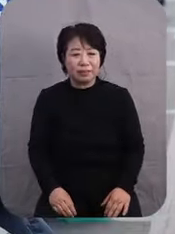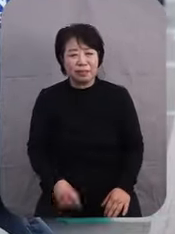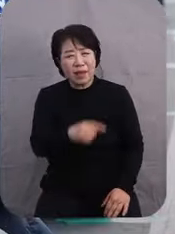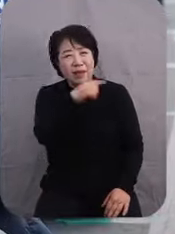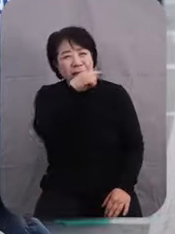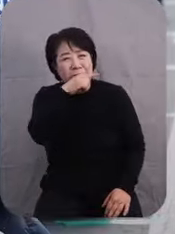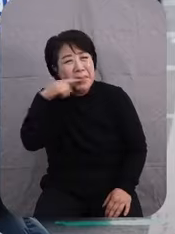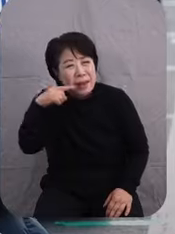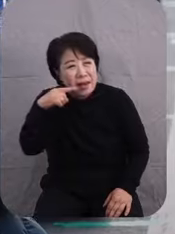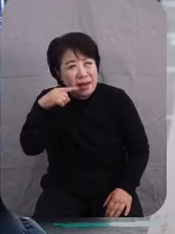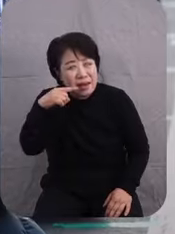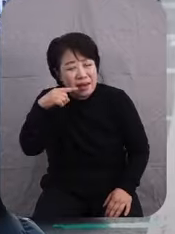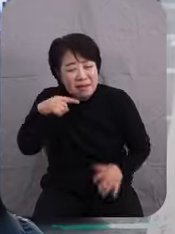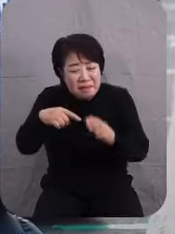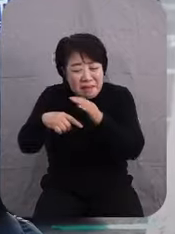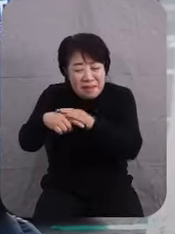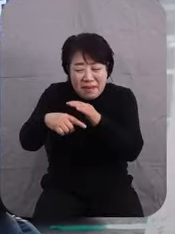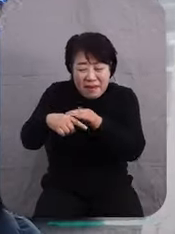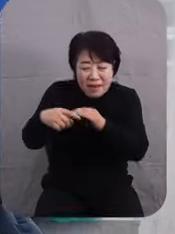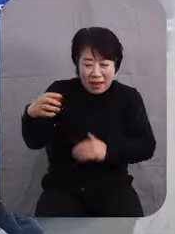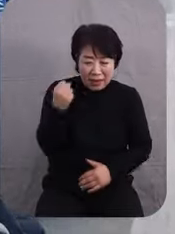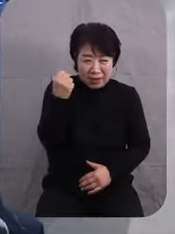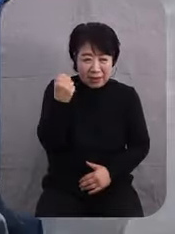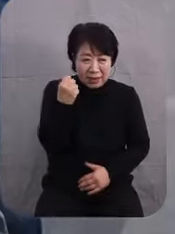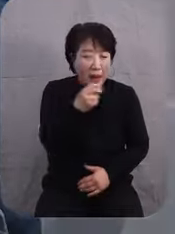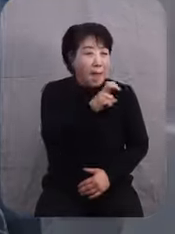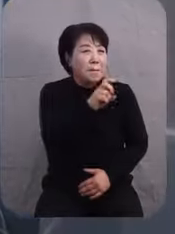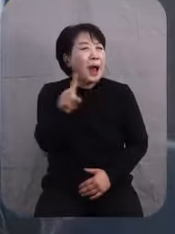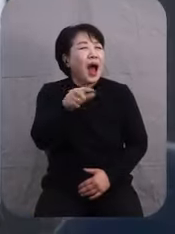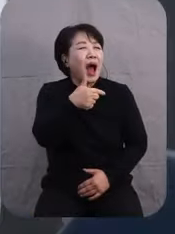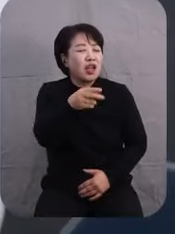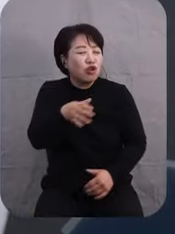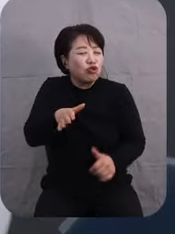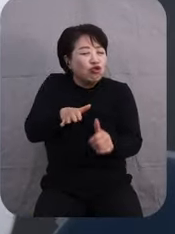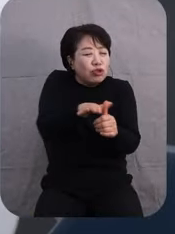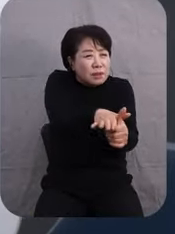손 가려줄 마녀 사냥에만 열중했을 뿐.